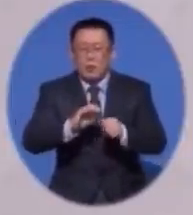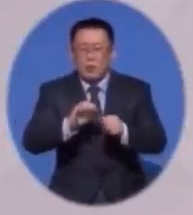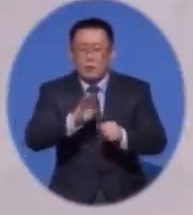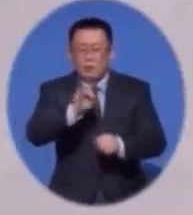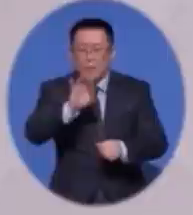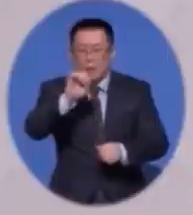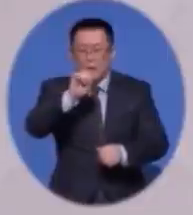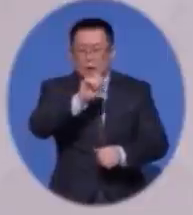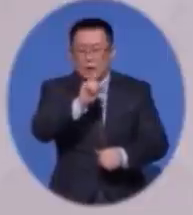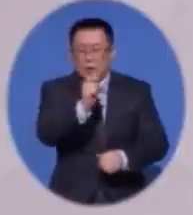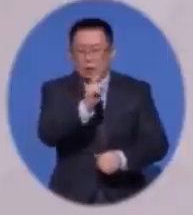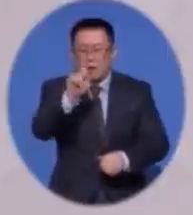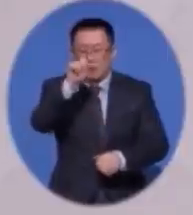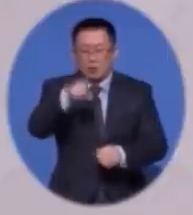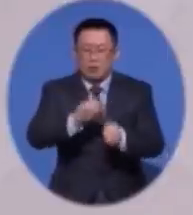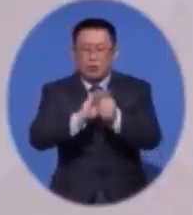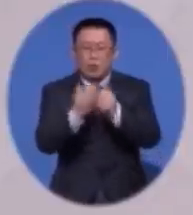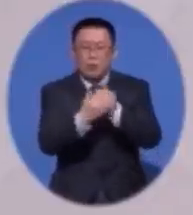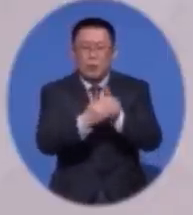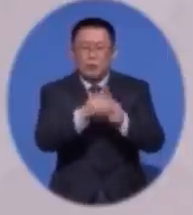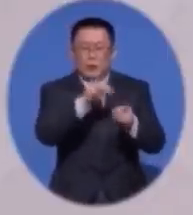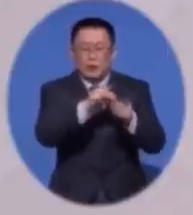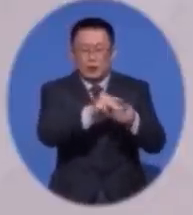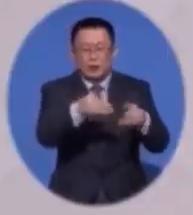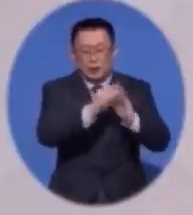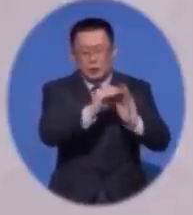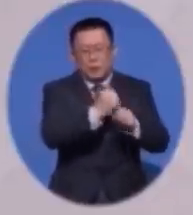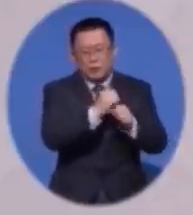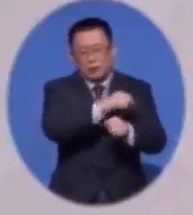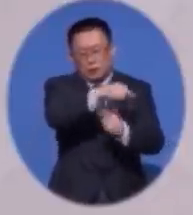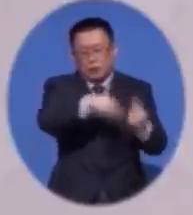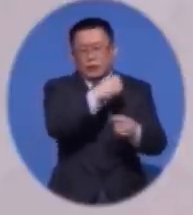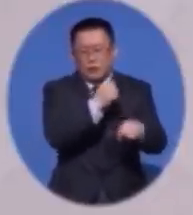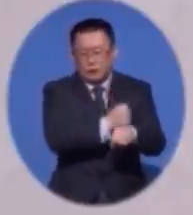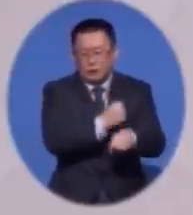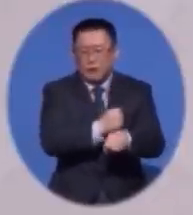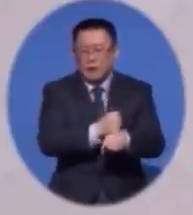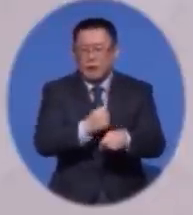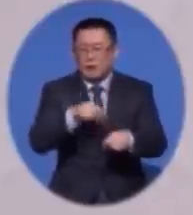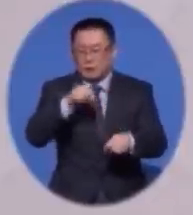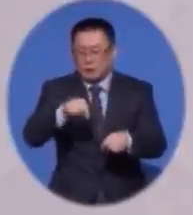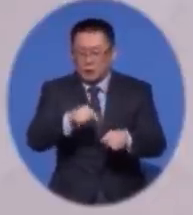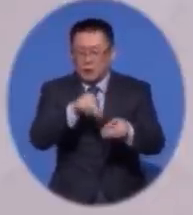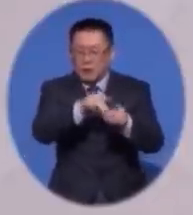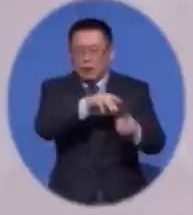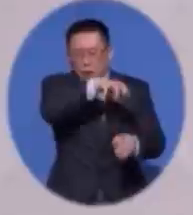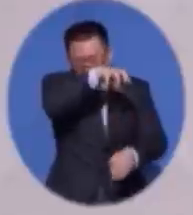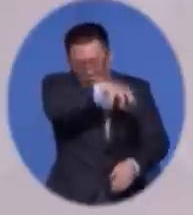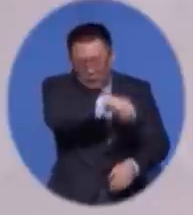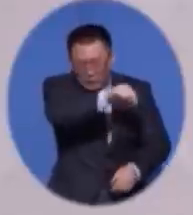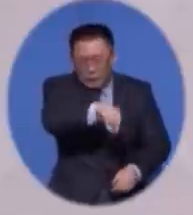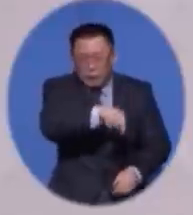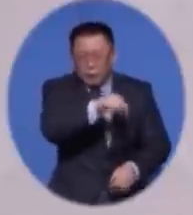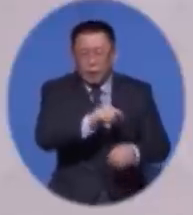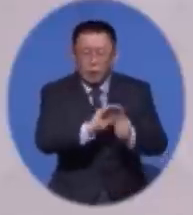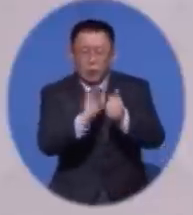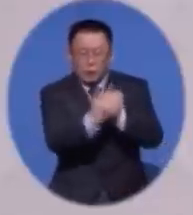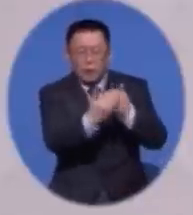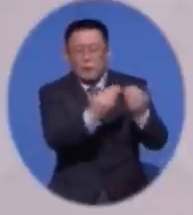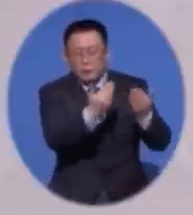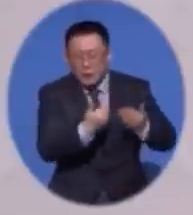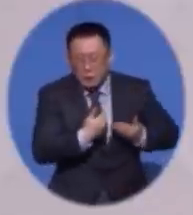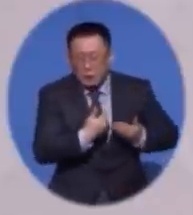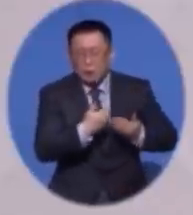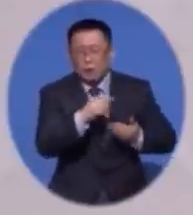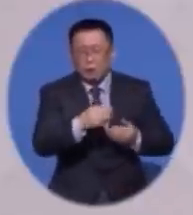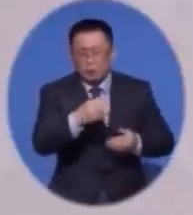시범 운영하도록 하겠습니다. 그래서 방과 후에 아이들이 센터에서 돌봄을 받고